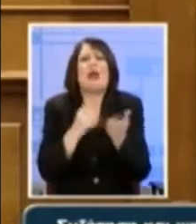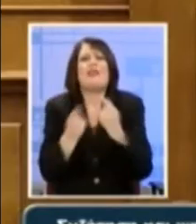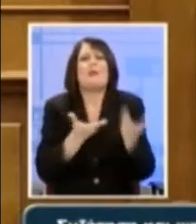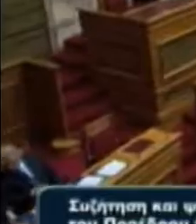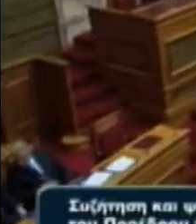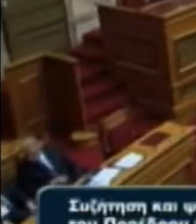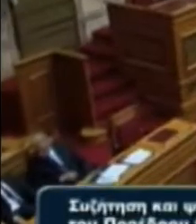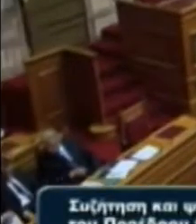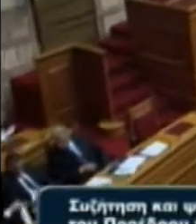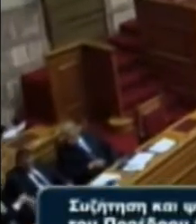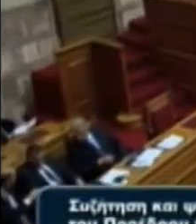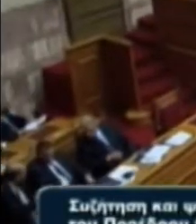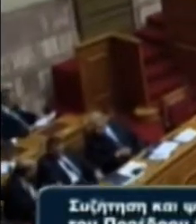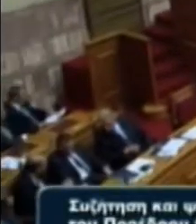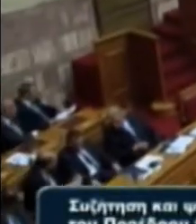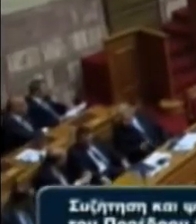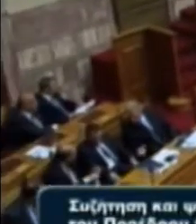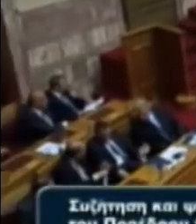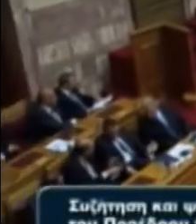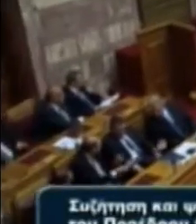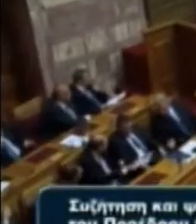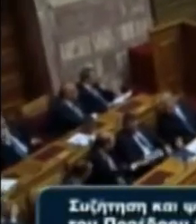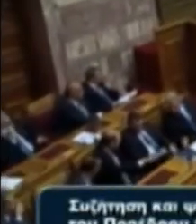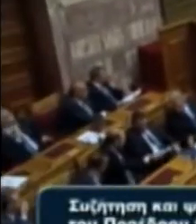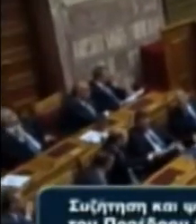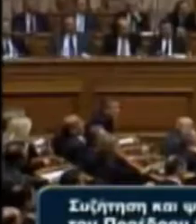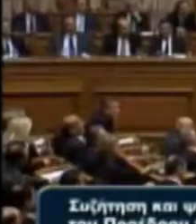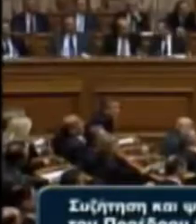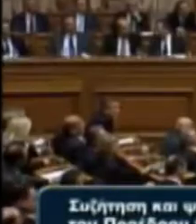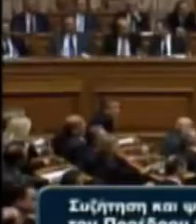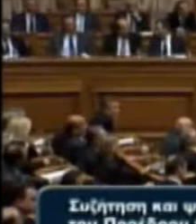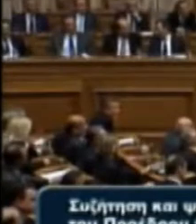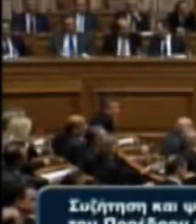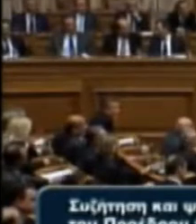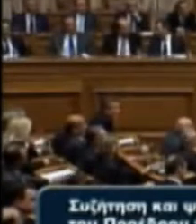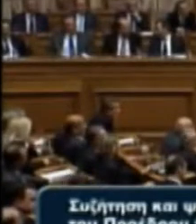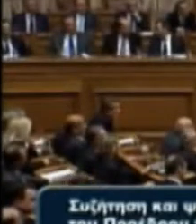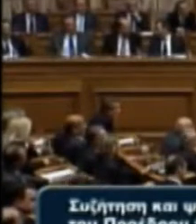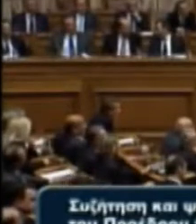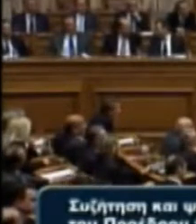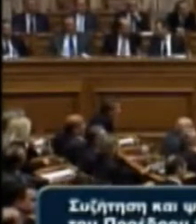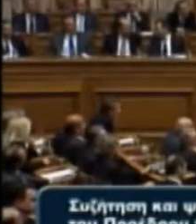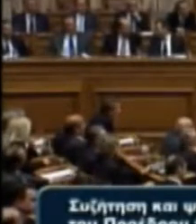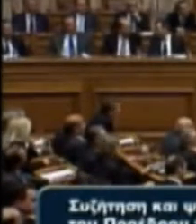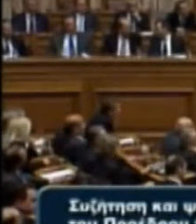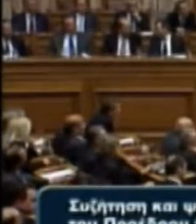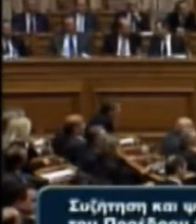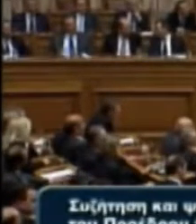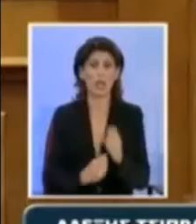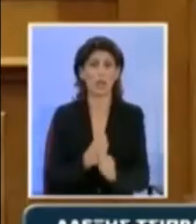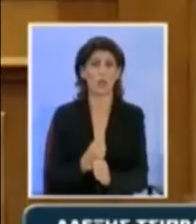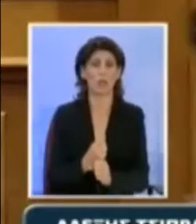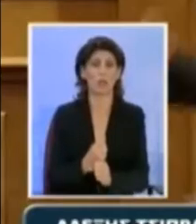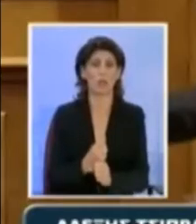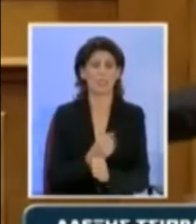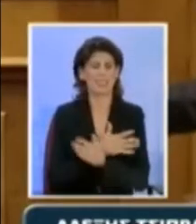abstenuan. Syriza, grekët e pavarur, partia komuniste, Agimi I Ardhë dhe deputetja e PASOK, Teodora Zakri, si dhe disa deputet